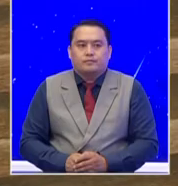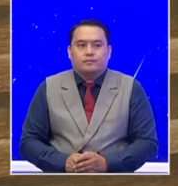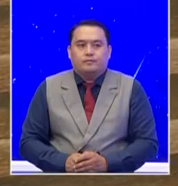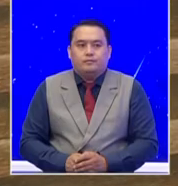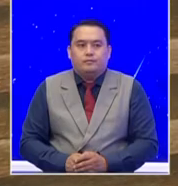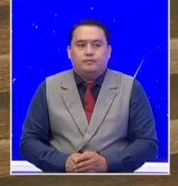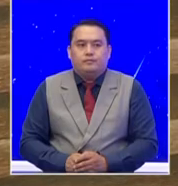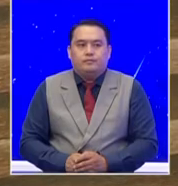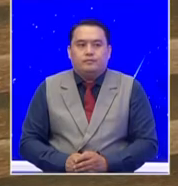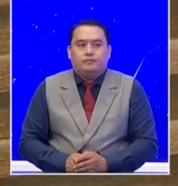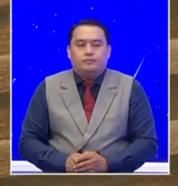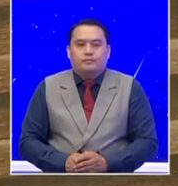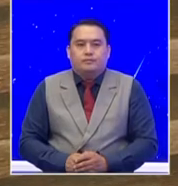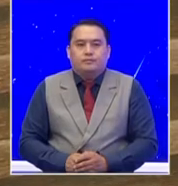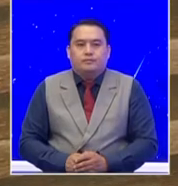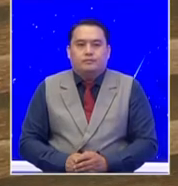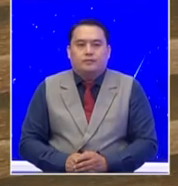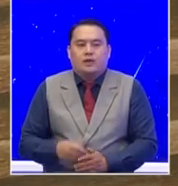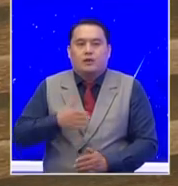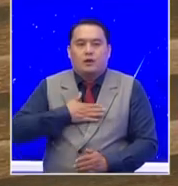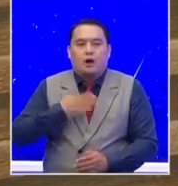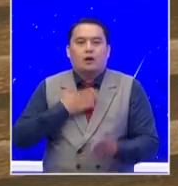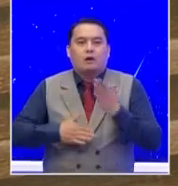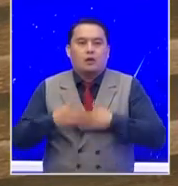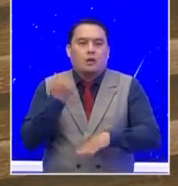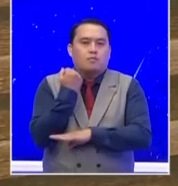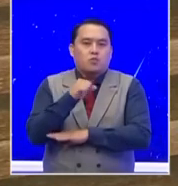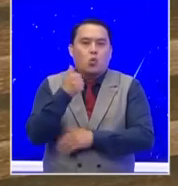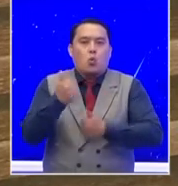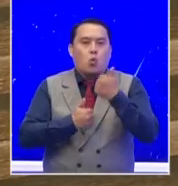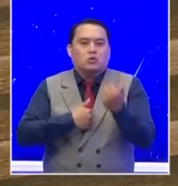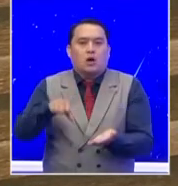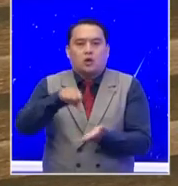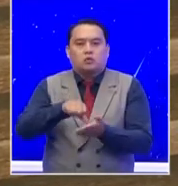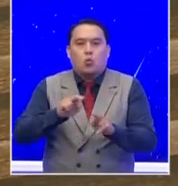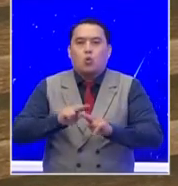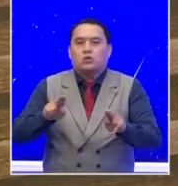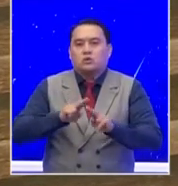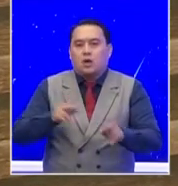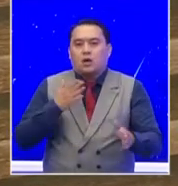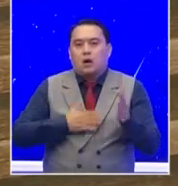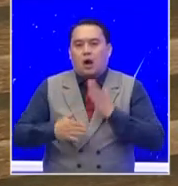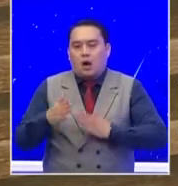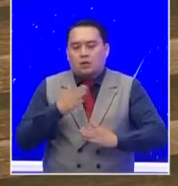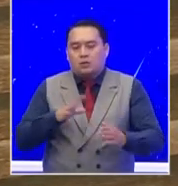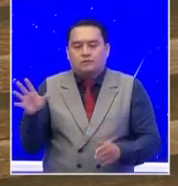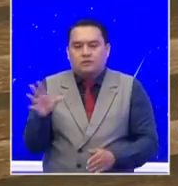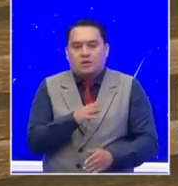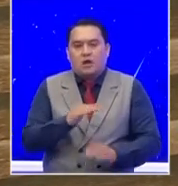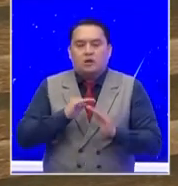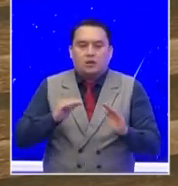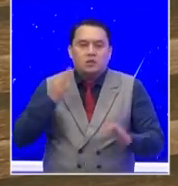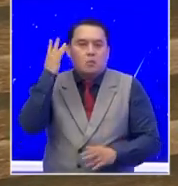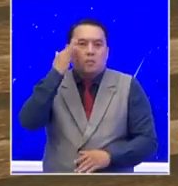вытекает что мы очень рады что победила в конкурсе хочу стать учителем радости нет предела я с детства